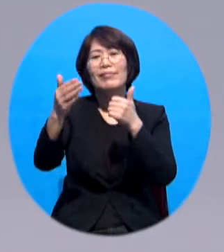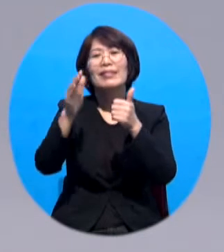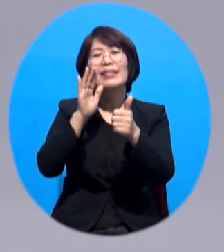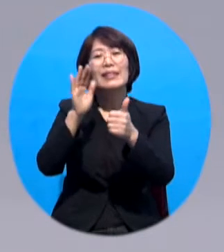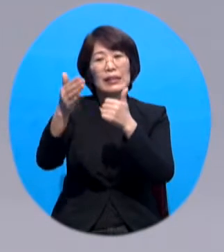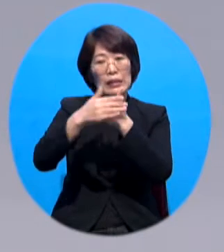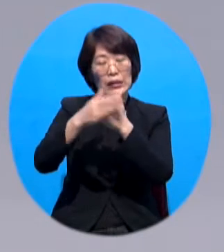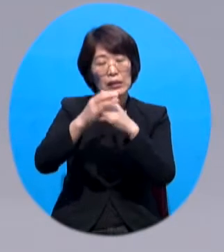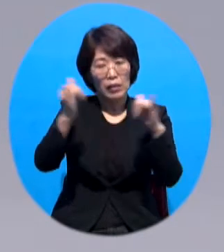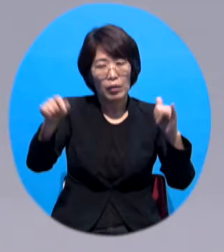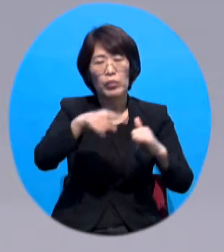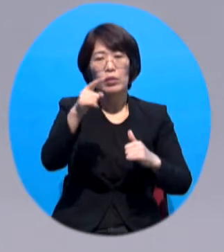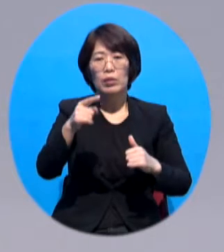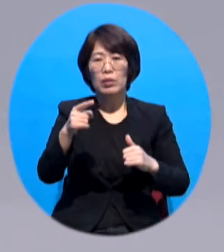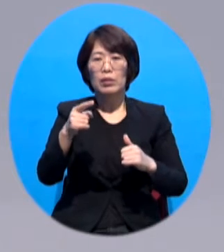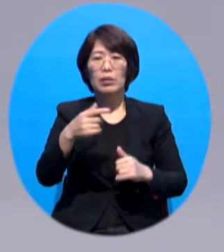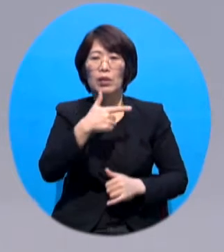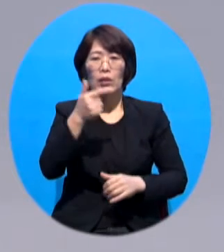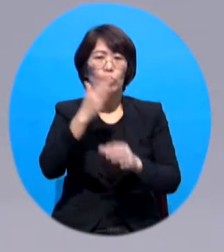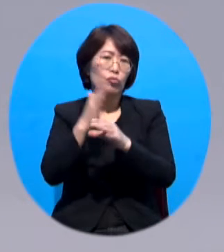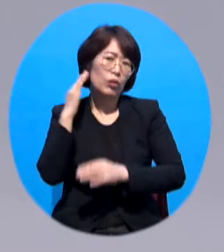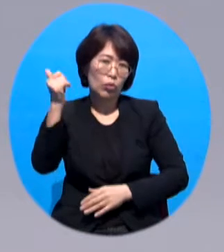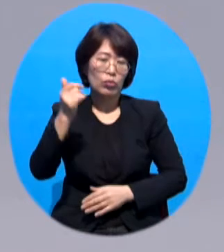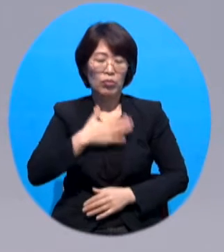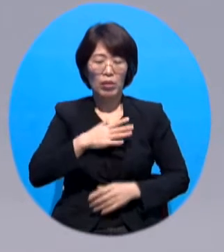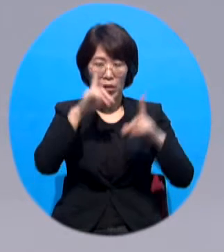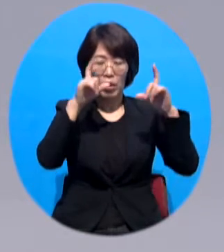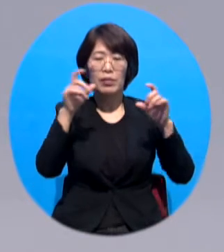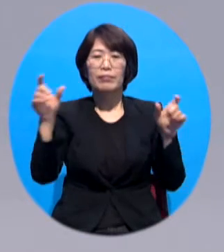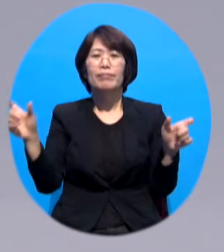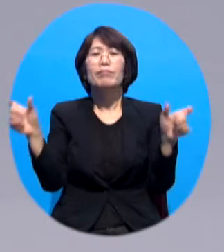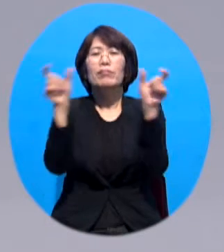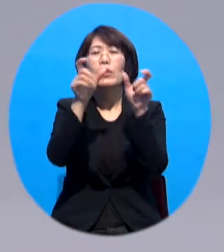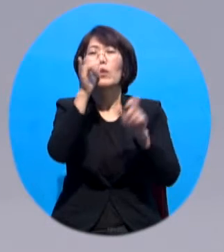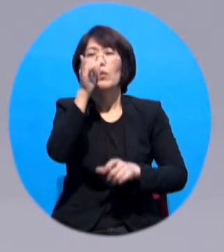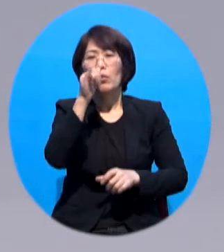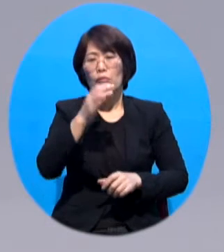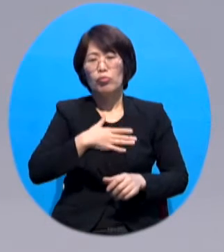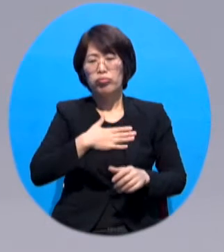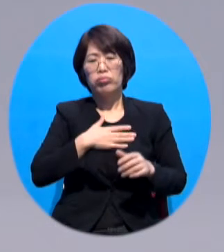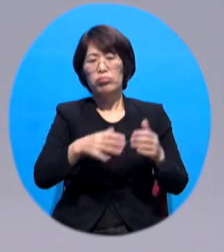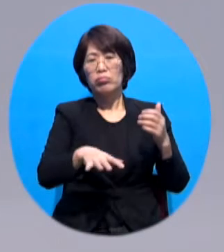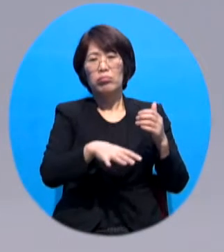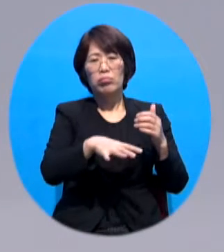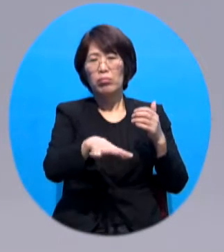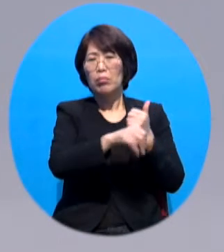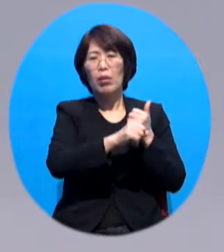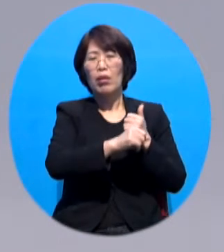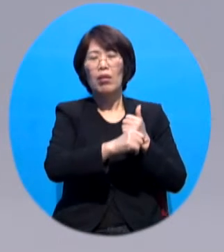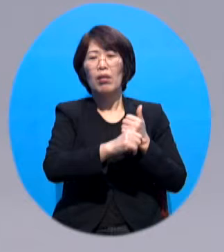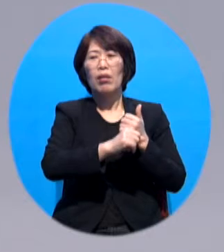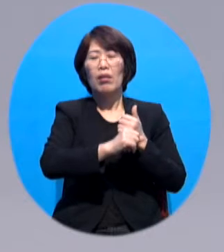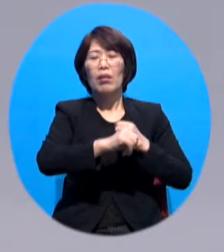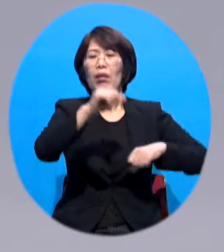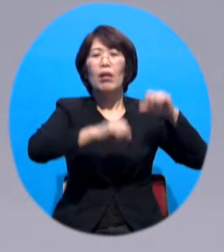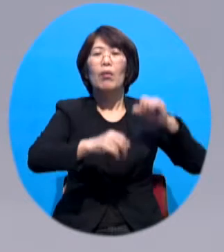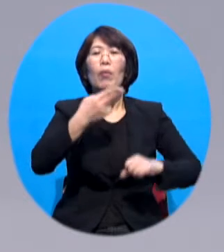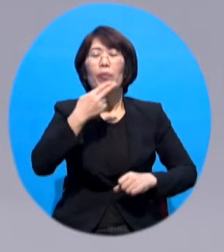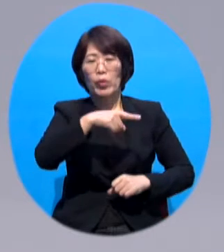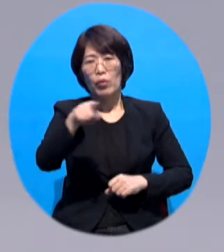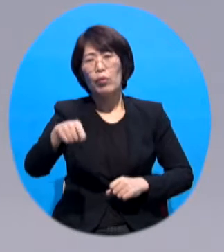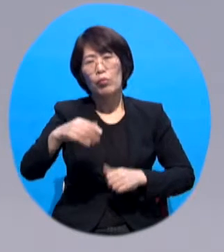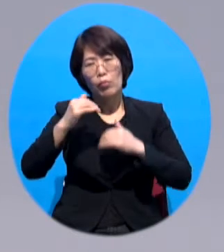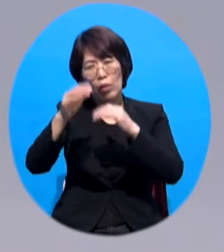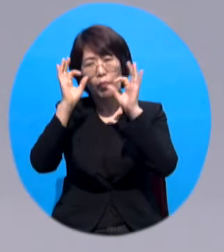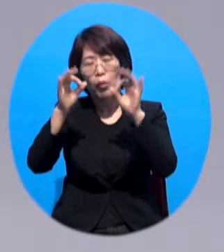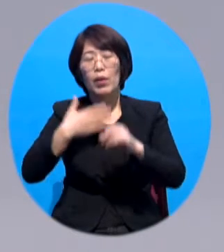사진들이 그 올라가고 그런것 같습니다만 은 우리가 캠프에서 하는 것은 아니죠 대선 과정에서 캠페인 안 과정도 보시면